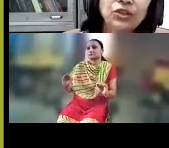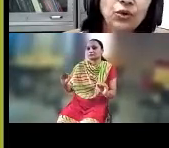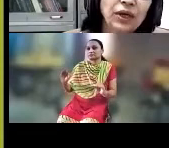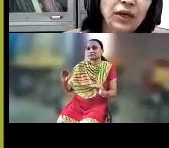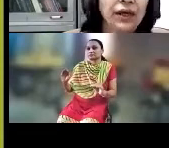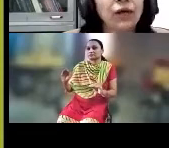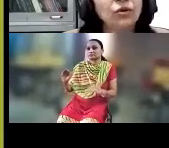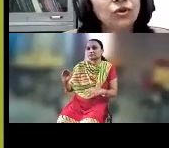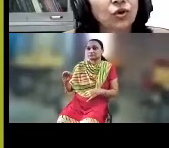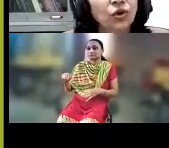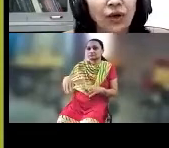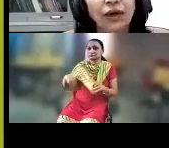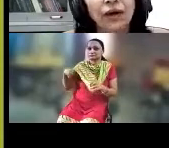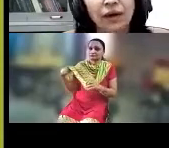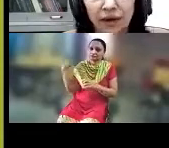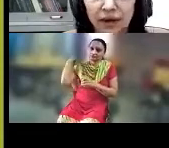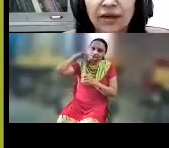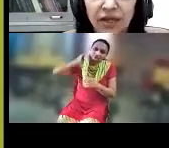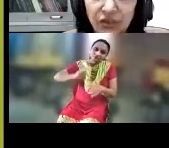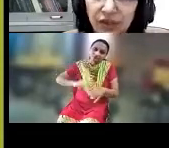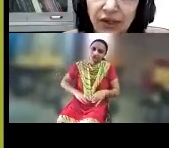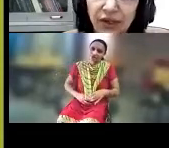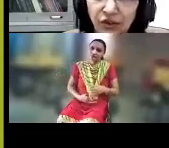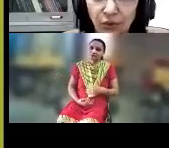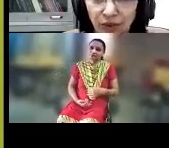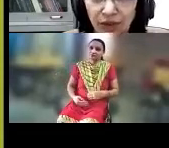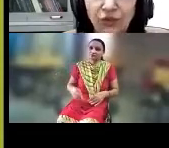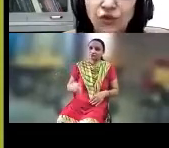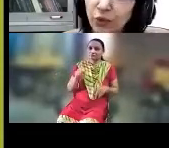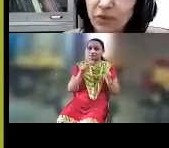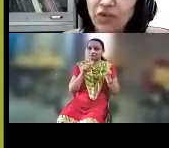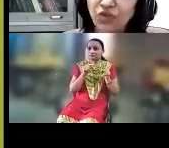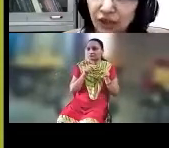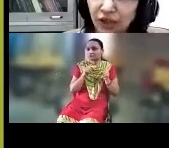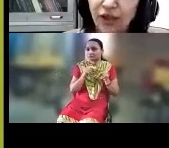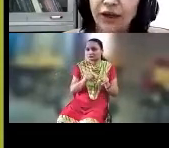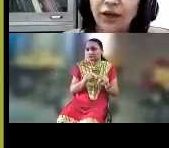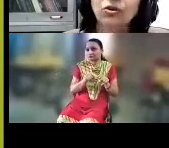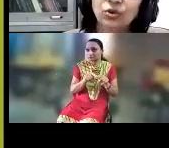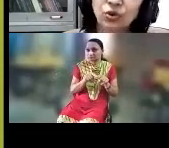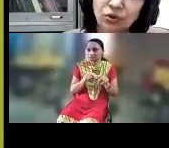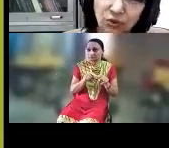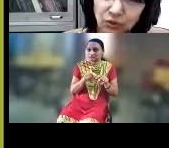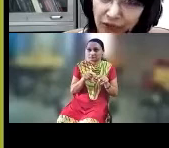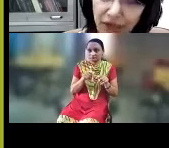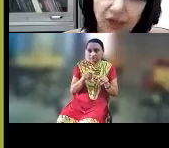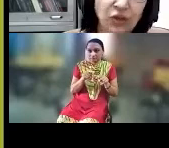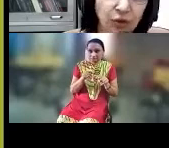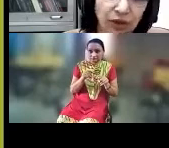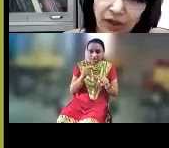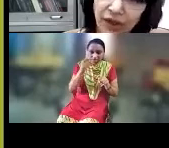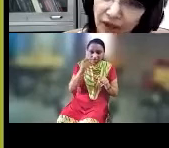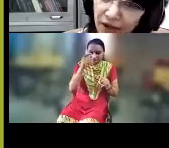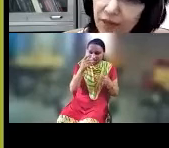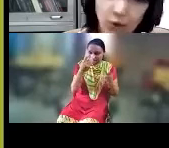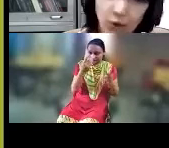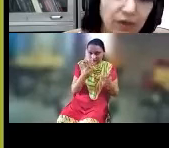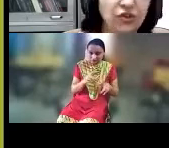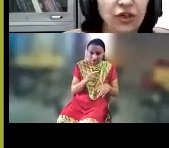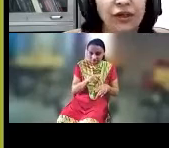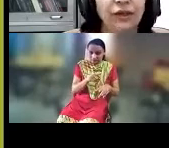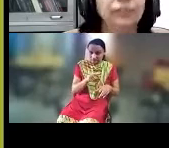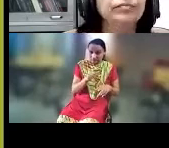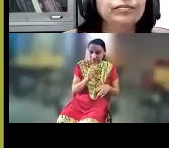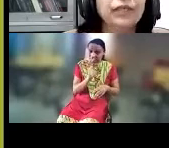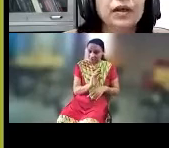अकम्पलिशमेंट जो उनके हैं उसको रिकॉग्नाइज करने की जरूरत है। जो भी बच्चे ने किया है उसको कहने की जरूरत है कि हाँ ये बहुत